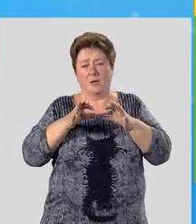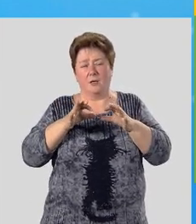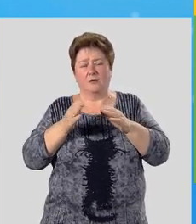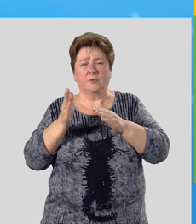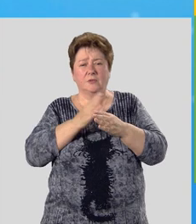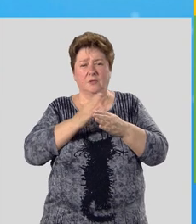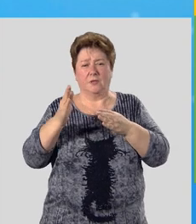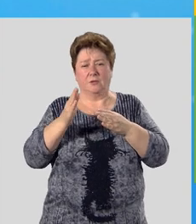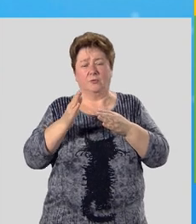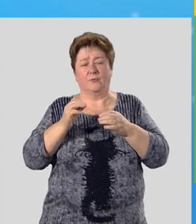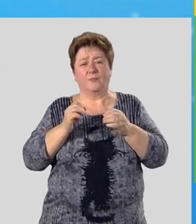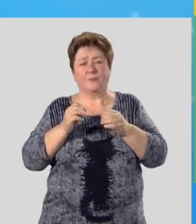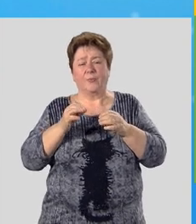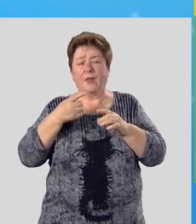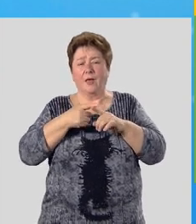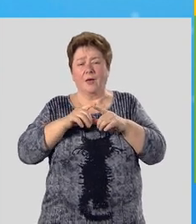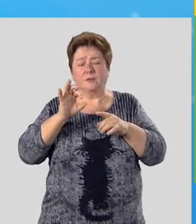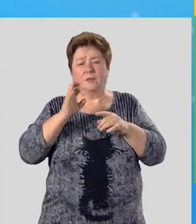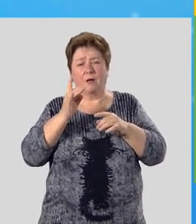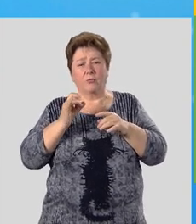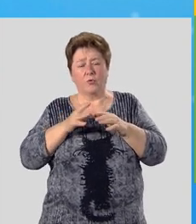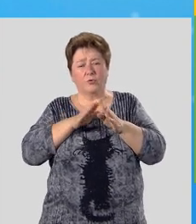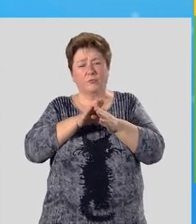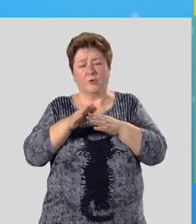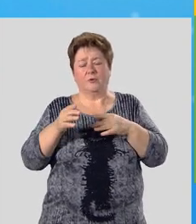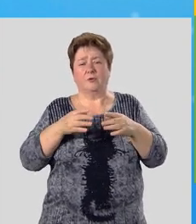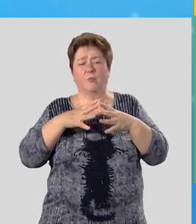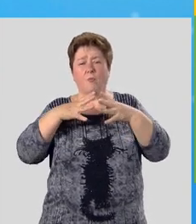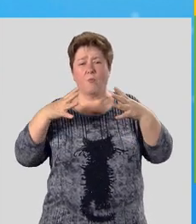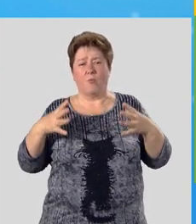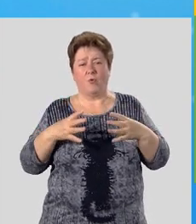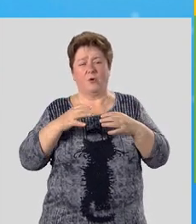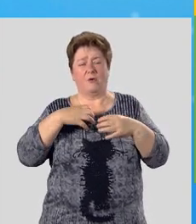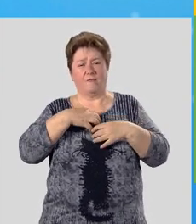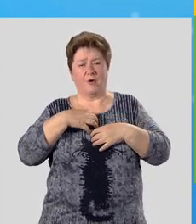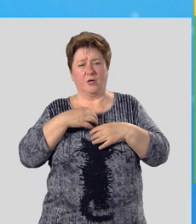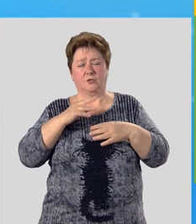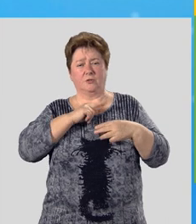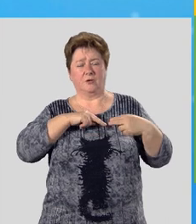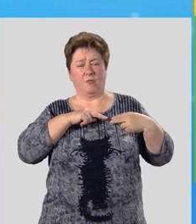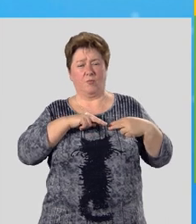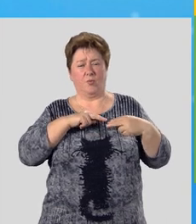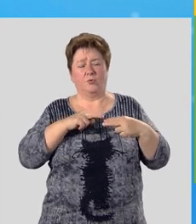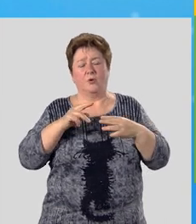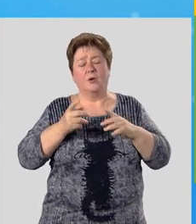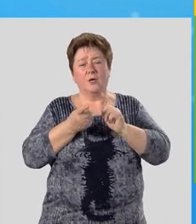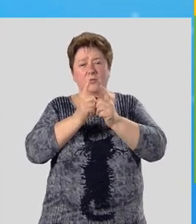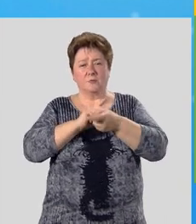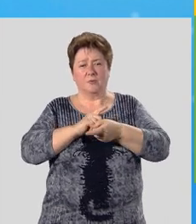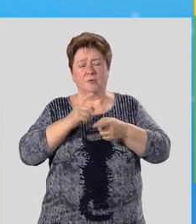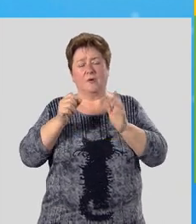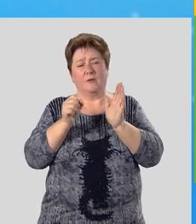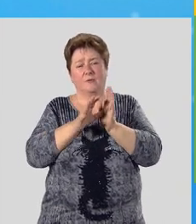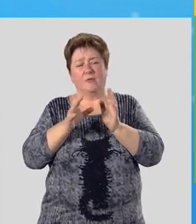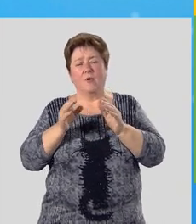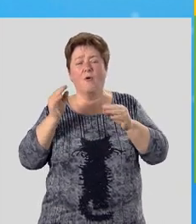и делению. Эти органоиды выполняют одну из наиболее значимых функций. Они преобразуют